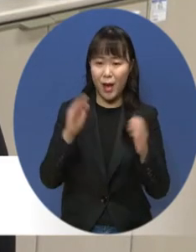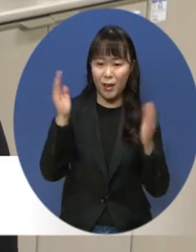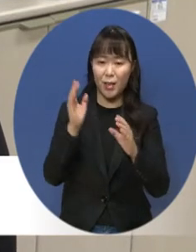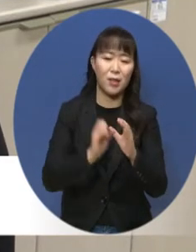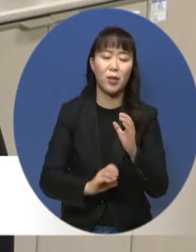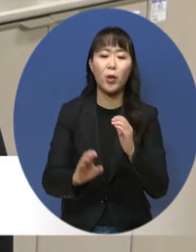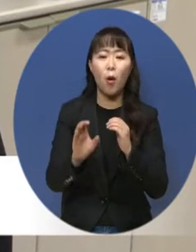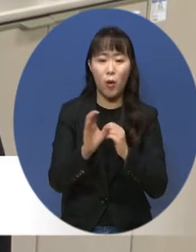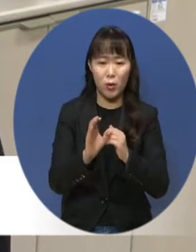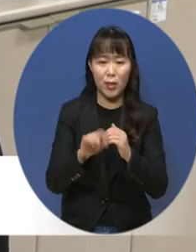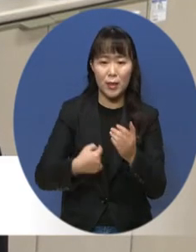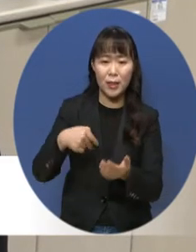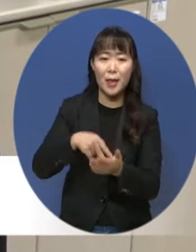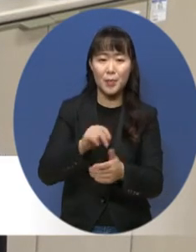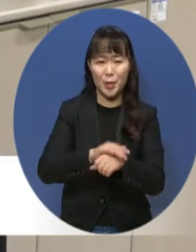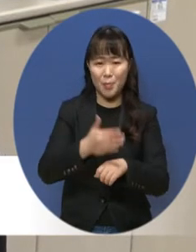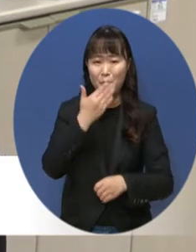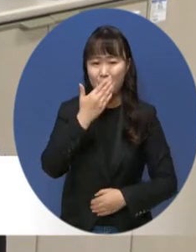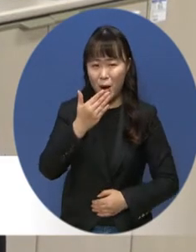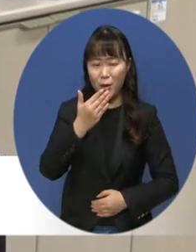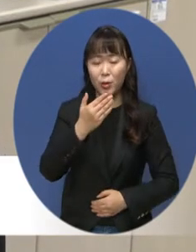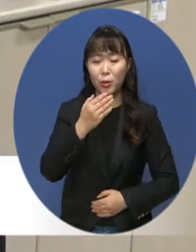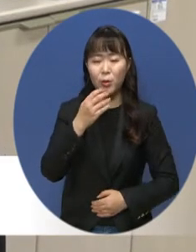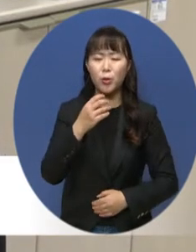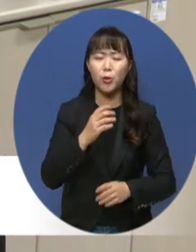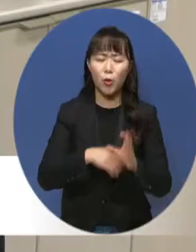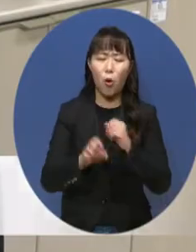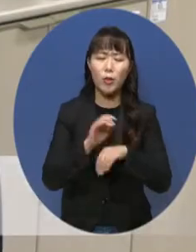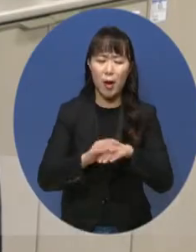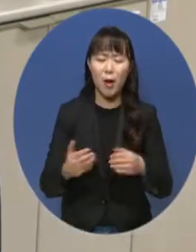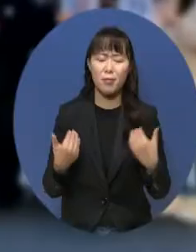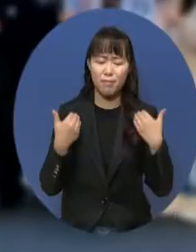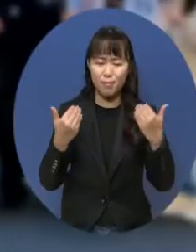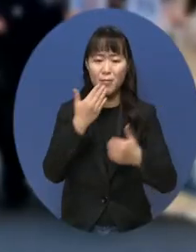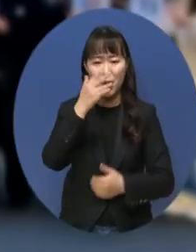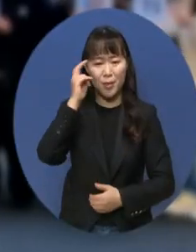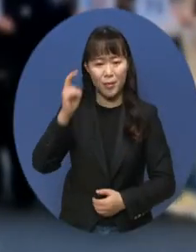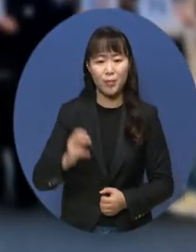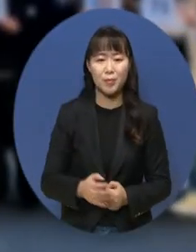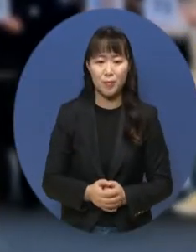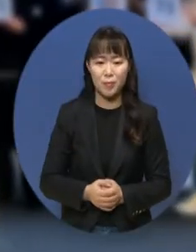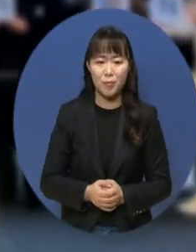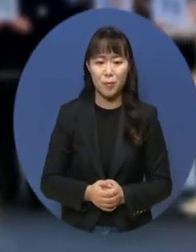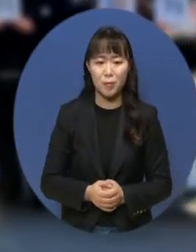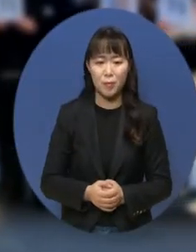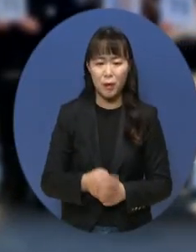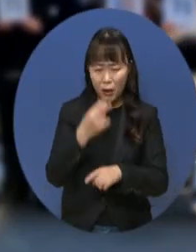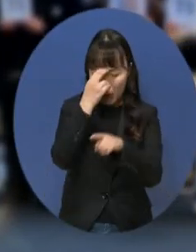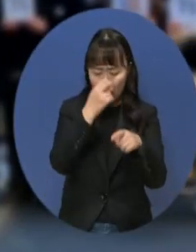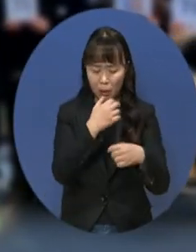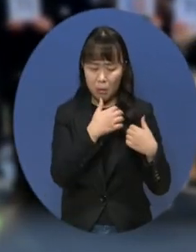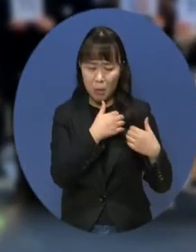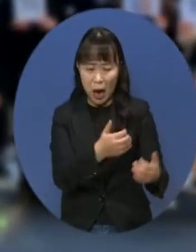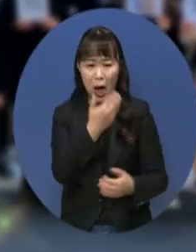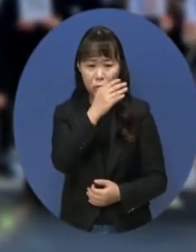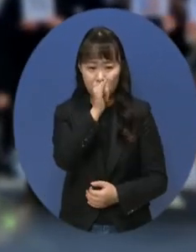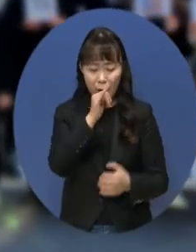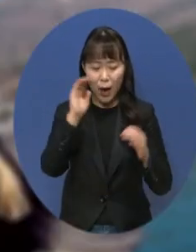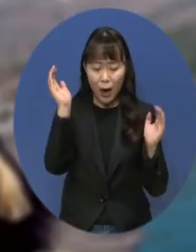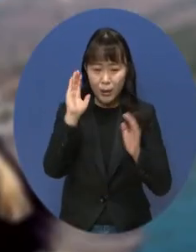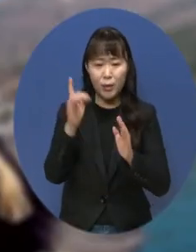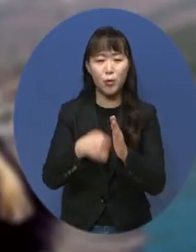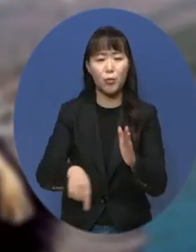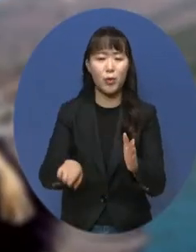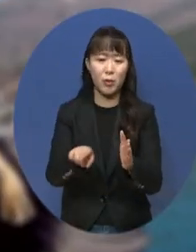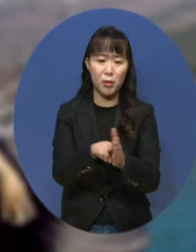더 자립도 잘할 수 있을 것 같고 좋은 성장을 할 수 있을 거라 생각합니다. 자칫 사각지대에 방치될 수 있는